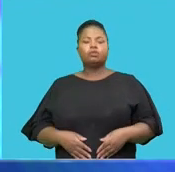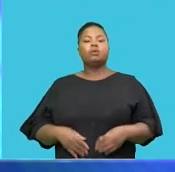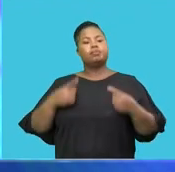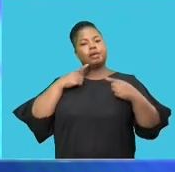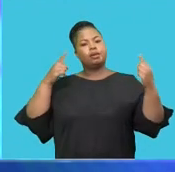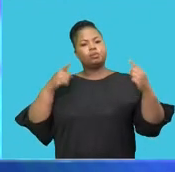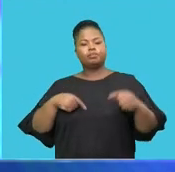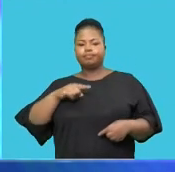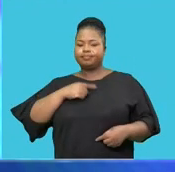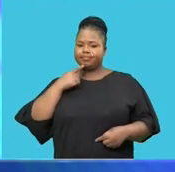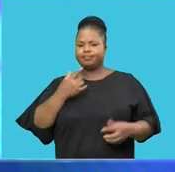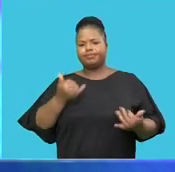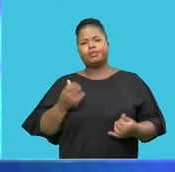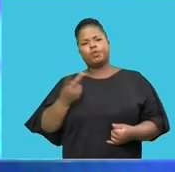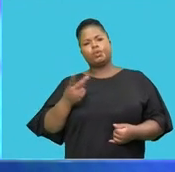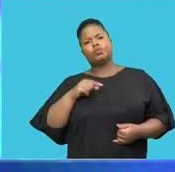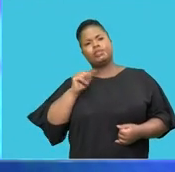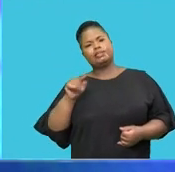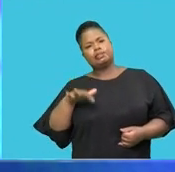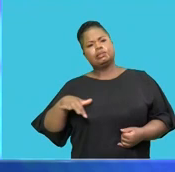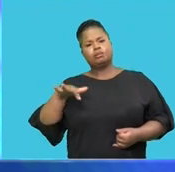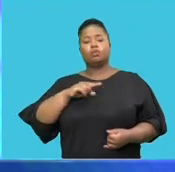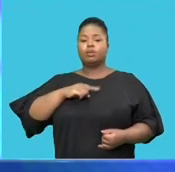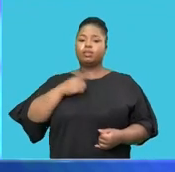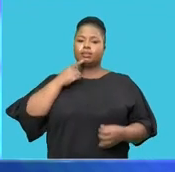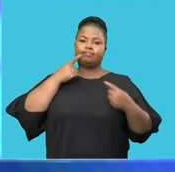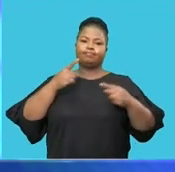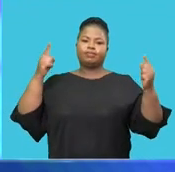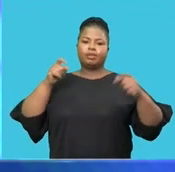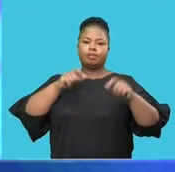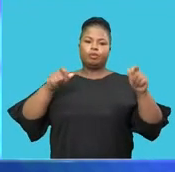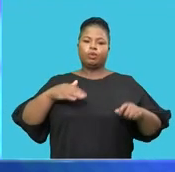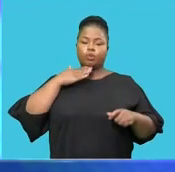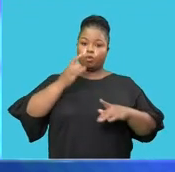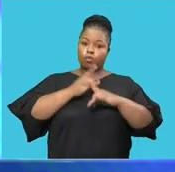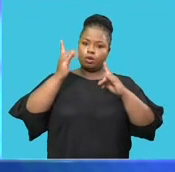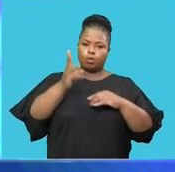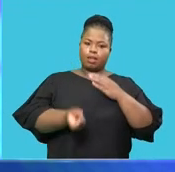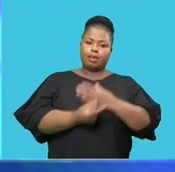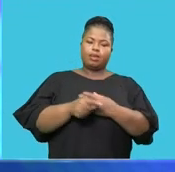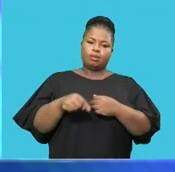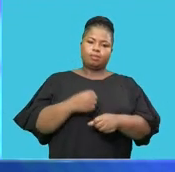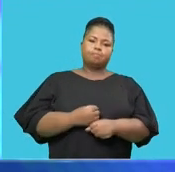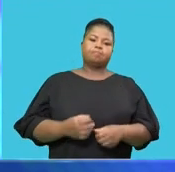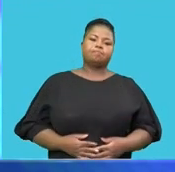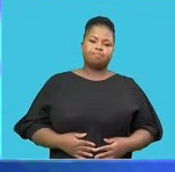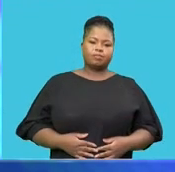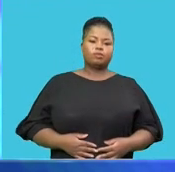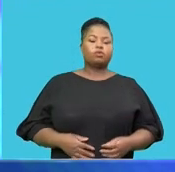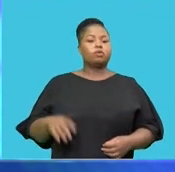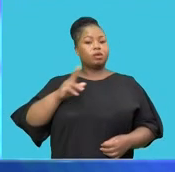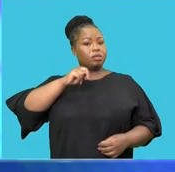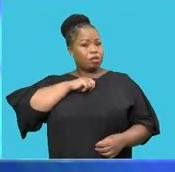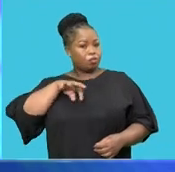sabo batyunjiweyo kunye nokudiza indawo apho umcimbi wokubhengezwa kwabaphumeleleyo ozakuthi ubanjwe khona kulo nyaka. Iphondo